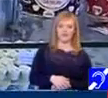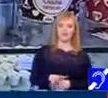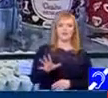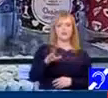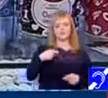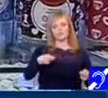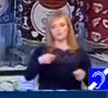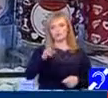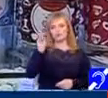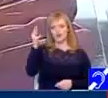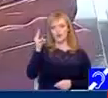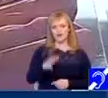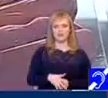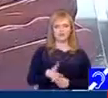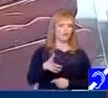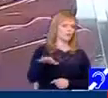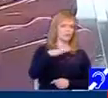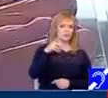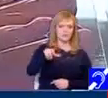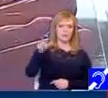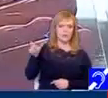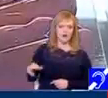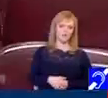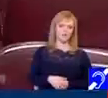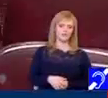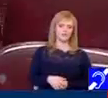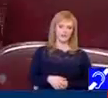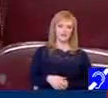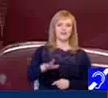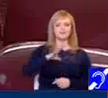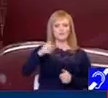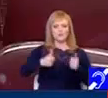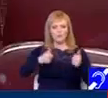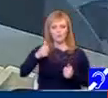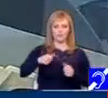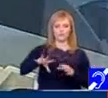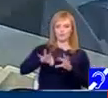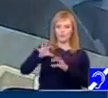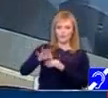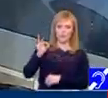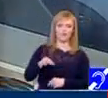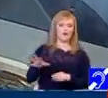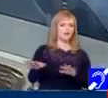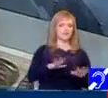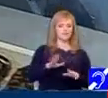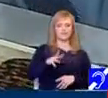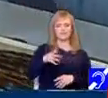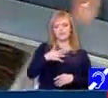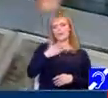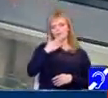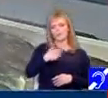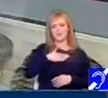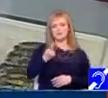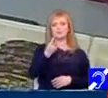măsură. Târgul de ciocolată este prilej pentru o mulțime de alte evenimente, de la tombole la grupuri de lectură. Dar activitatea favorită este,